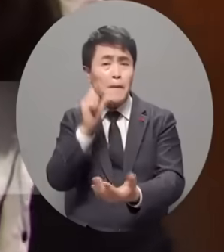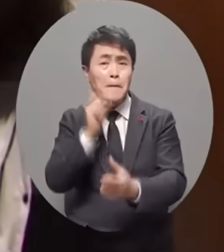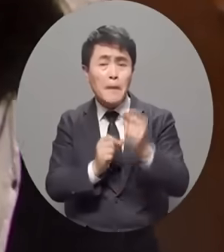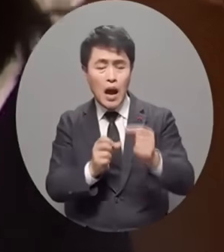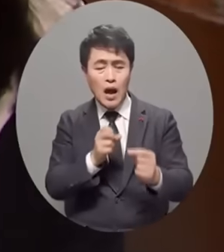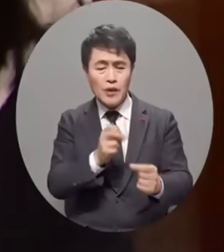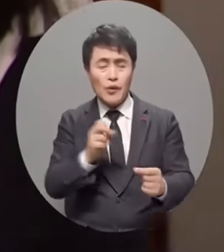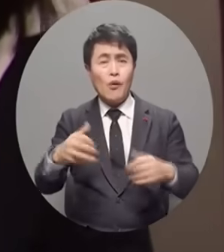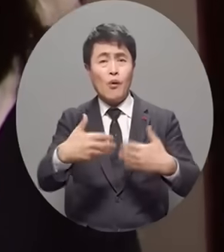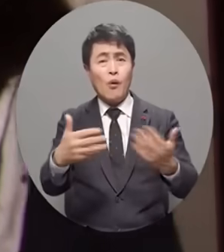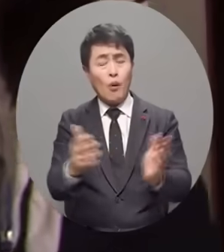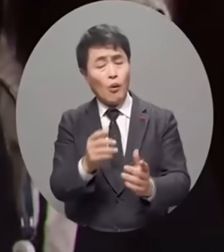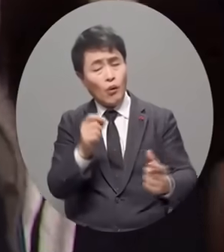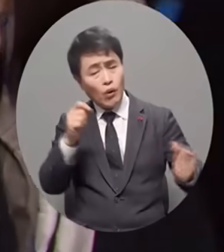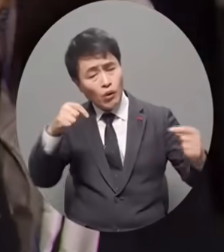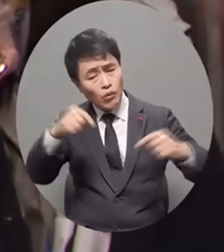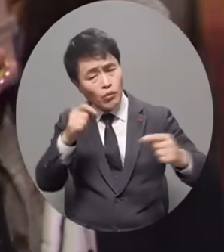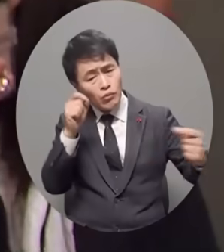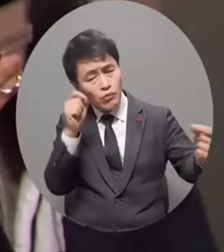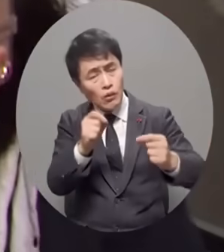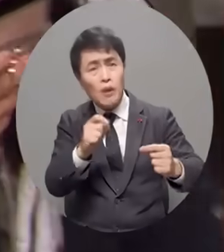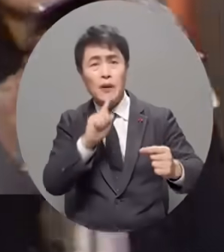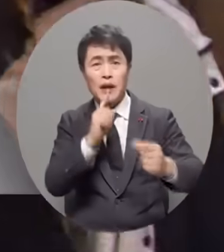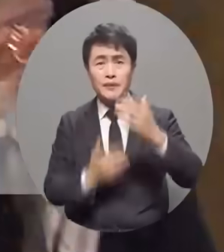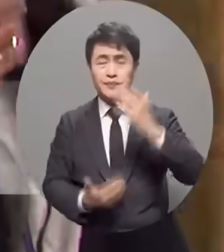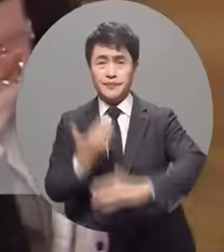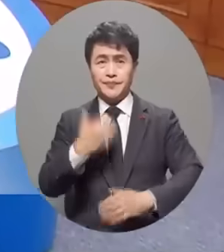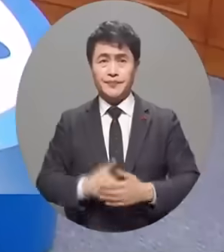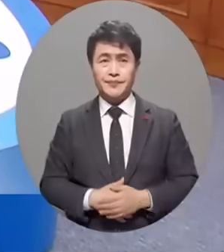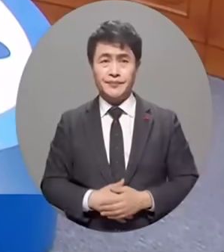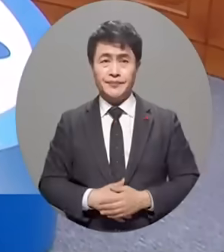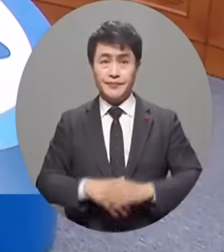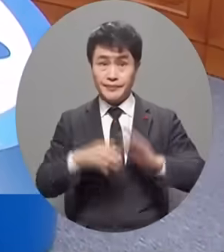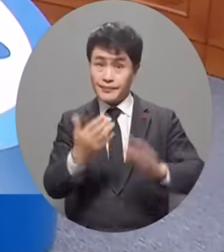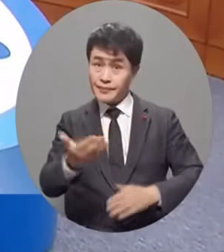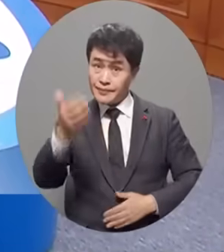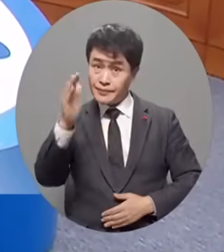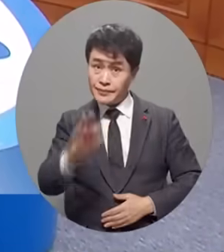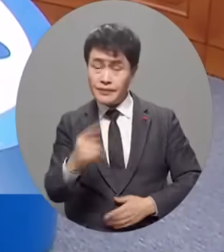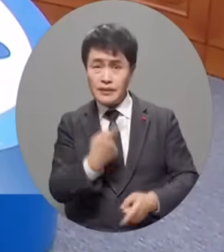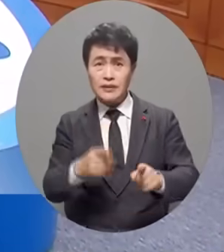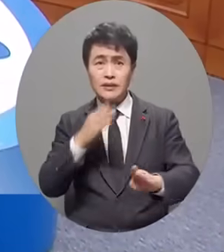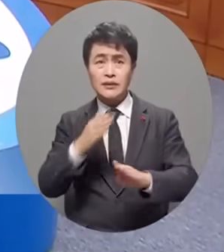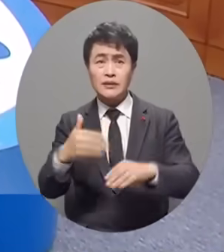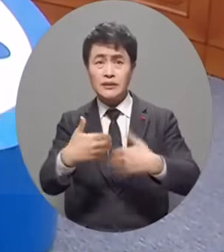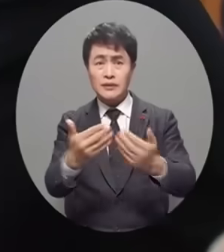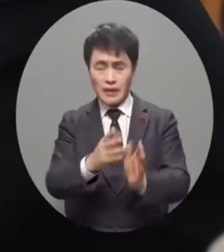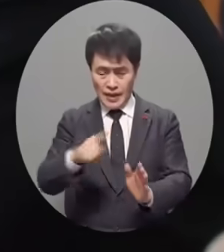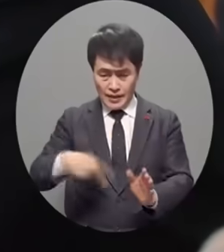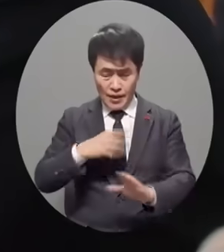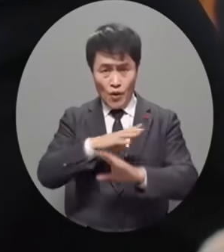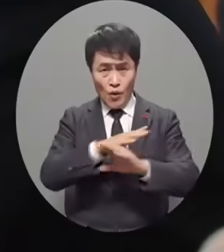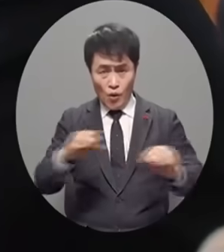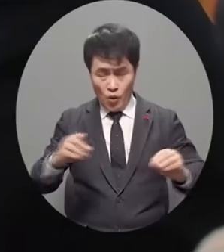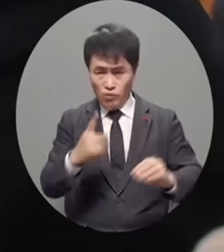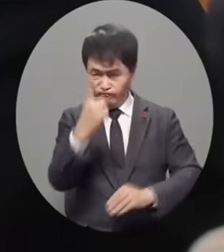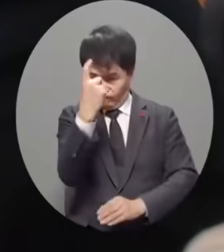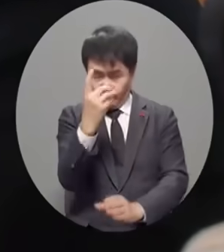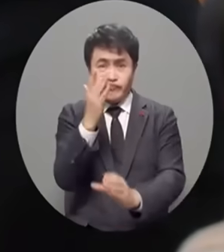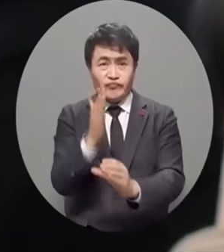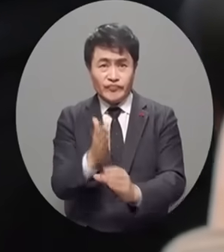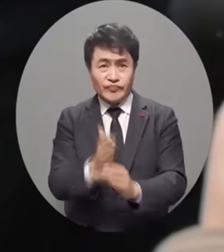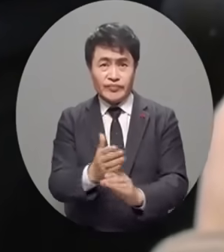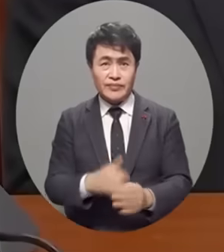여야가 간극을 좁힐 수도 있을 거란 관측입니다. 그러나 더불어민주당은 단독 처리 의지를 굽히지 않고